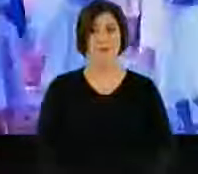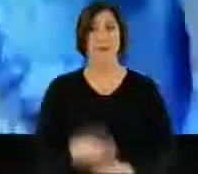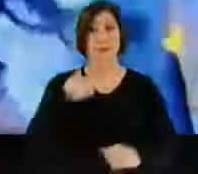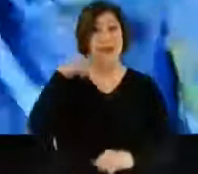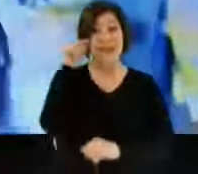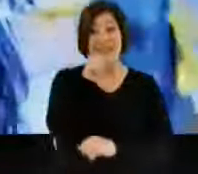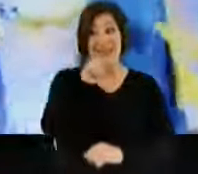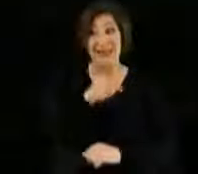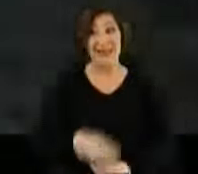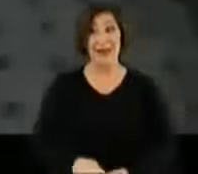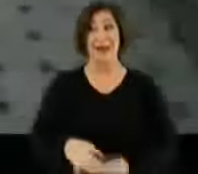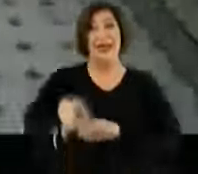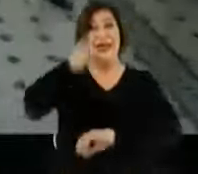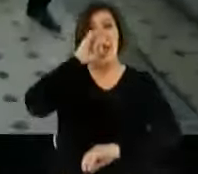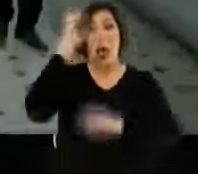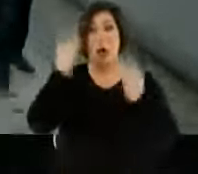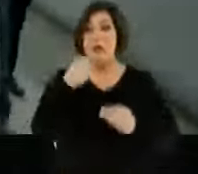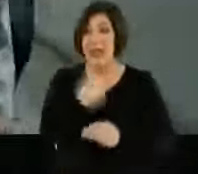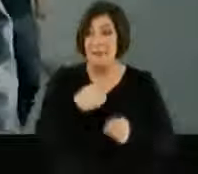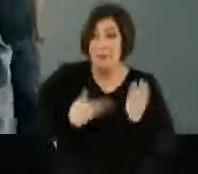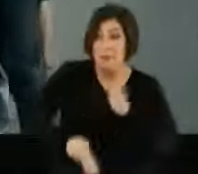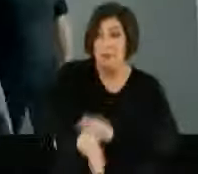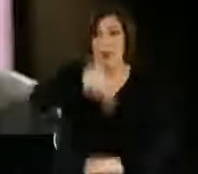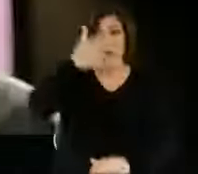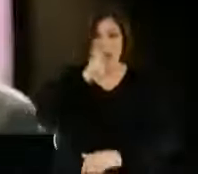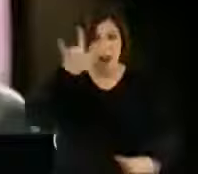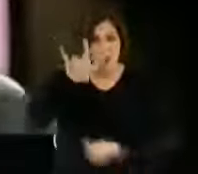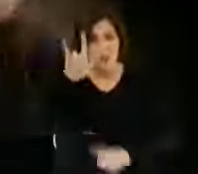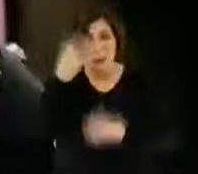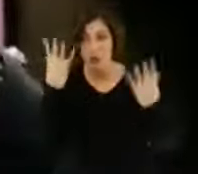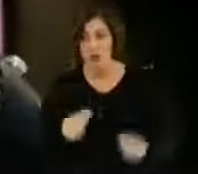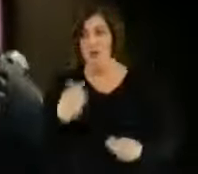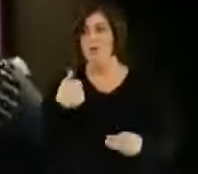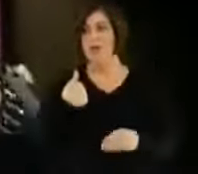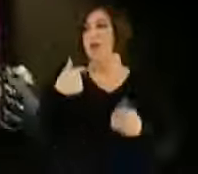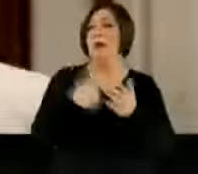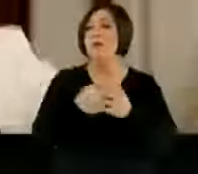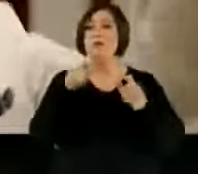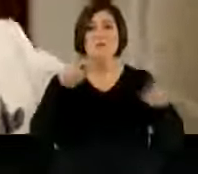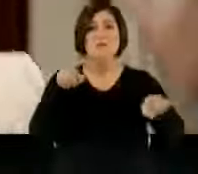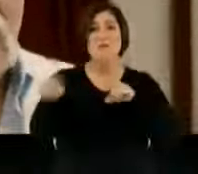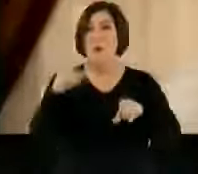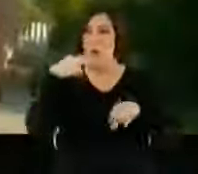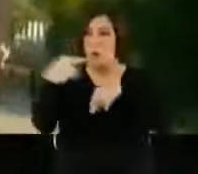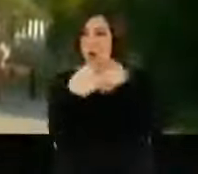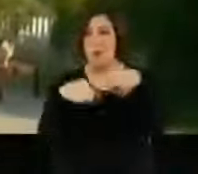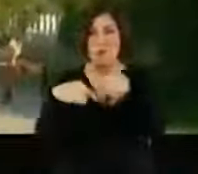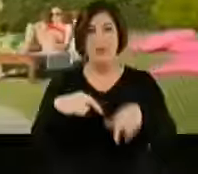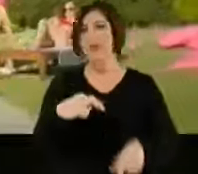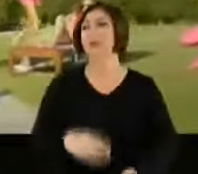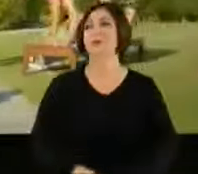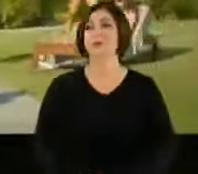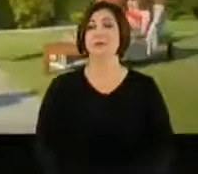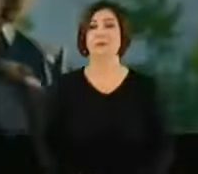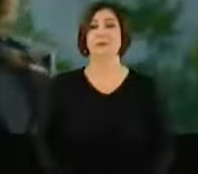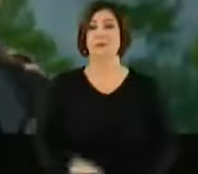Ben seni kral ol diye büyüttüm. Yetkim olacaksın ulan sen. Benim adım az, soyadım ittir, okuyun lan. Ses var,